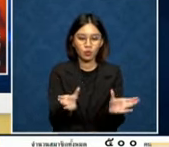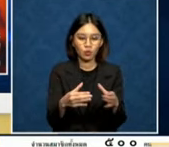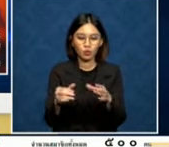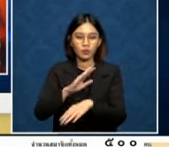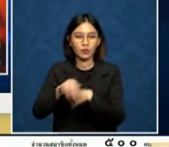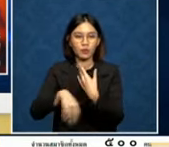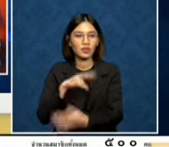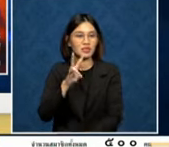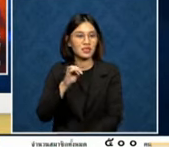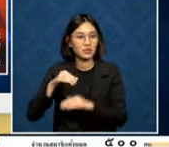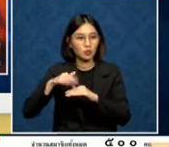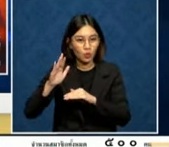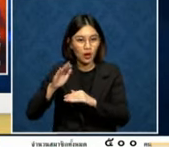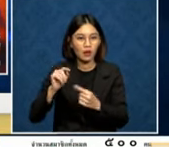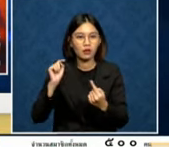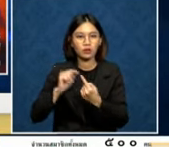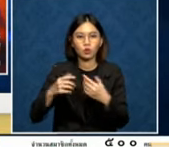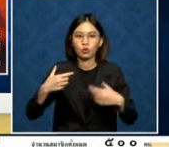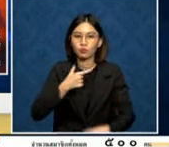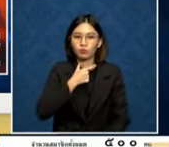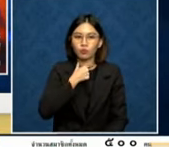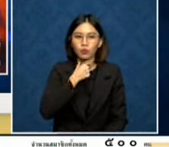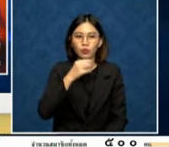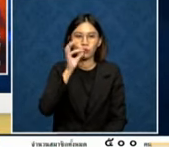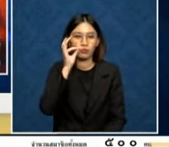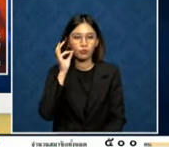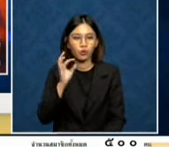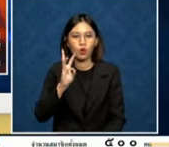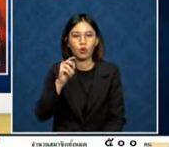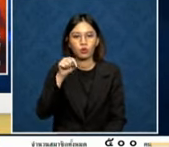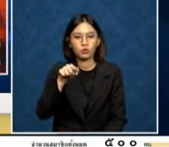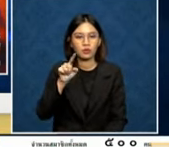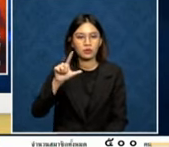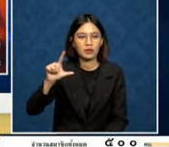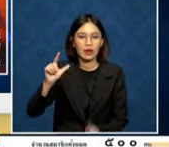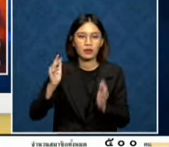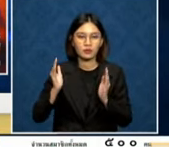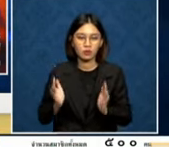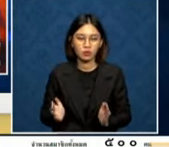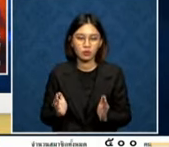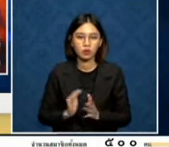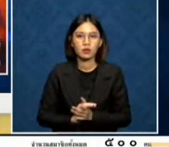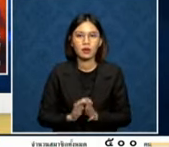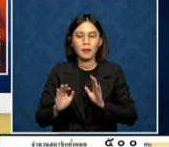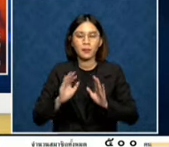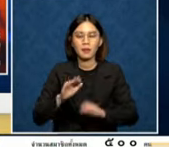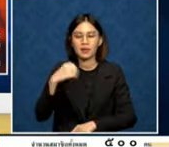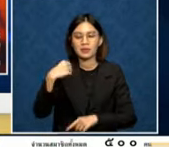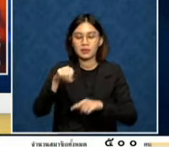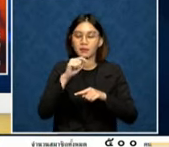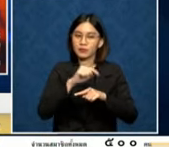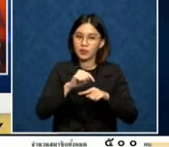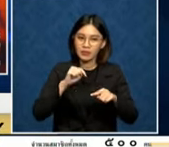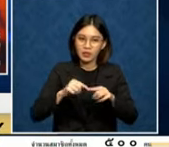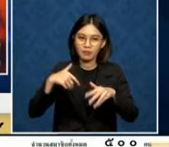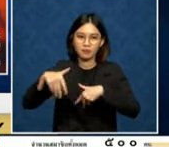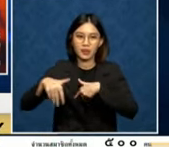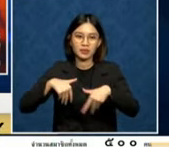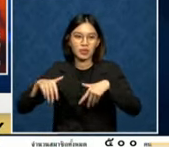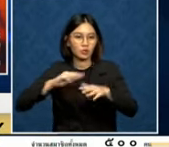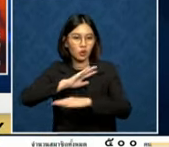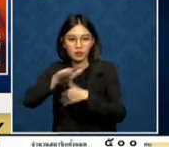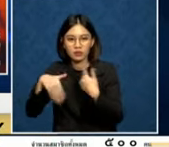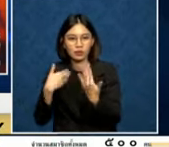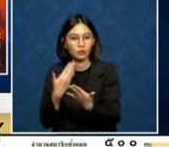พันธ์ครับท่านประธานซึ่งเรามีพี่น้องชาติพันธุ์มากถึง 6.1ล้านคนครับหรือเกือบ 10%ของประชากร